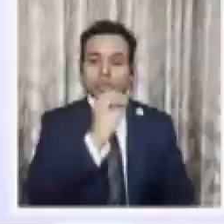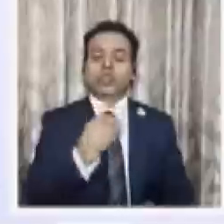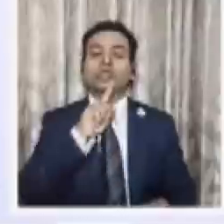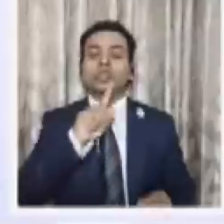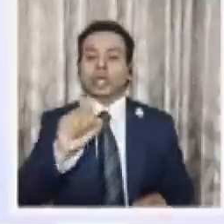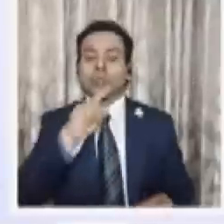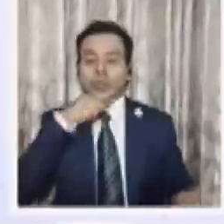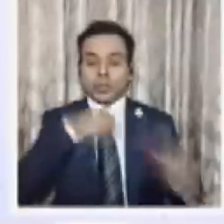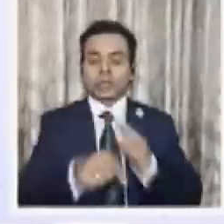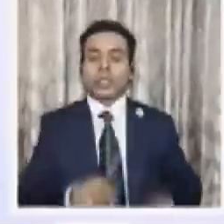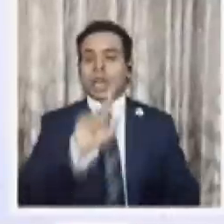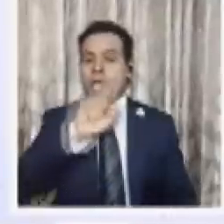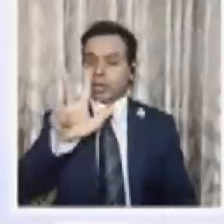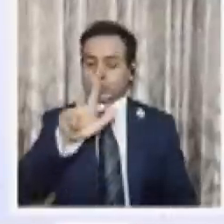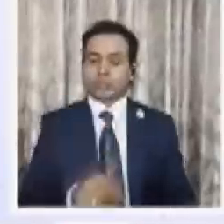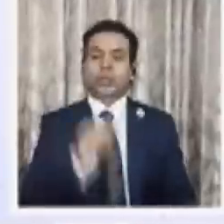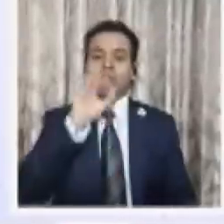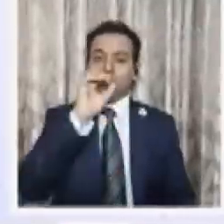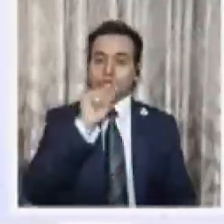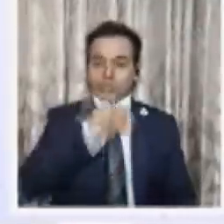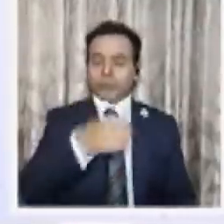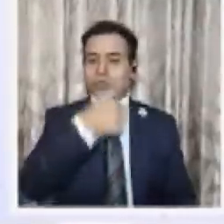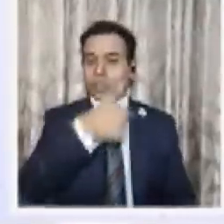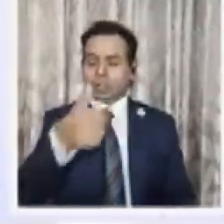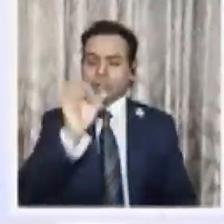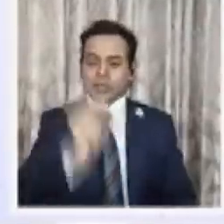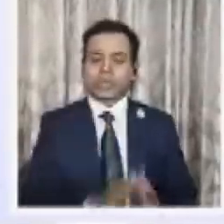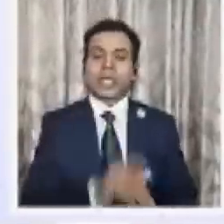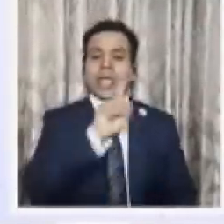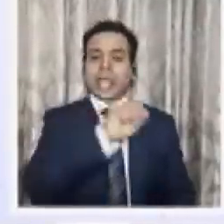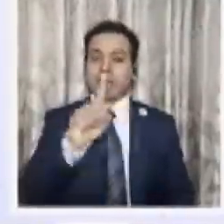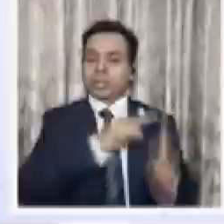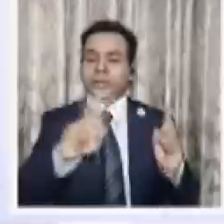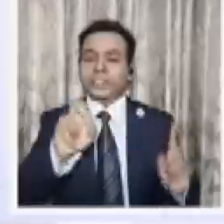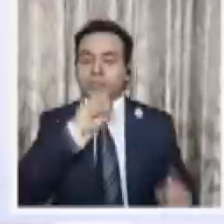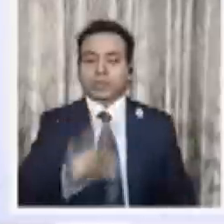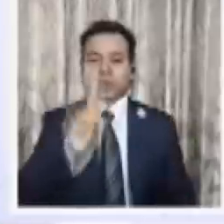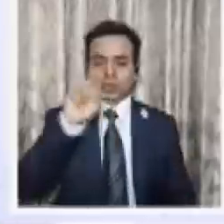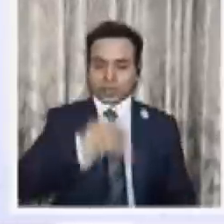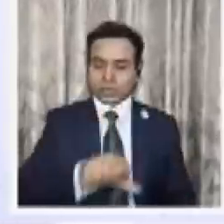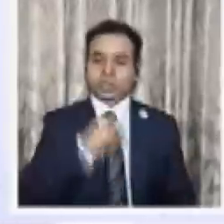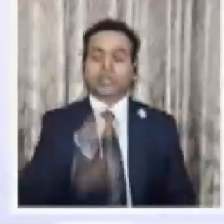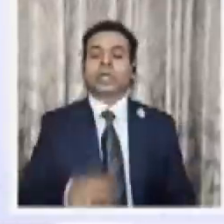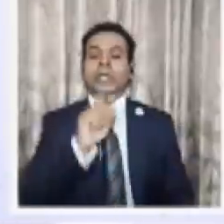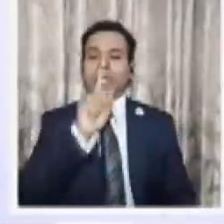এ পর্যন্ত যারা মৃত্যুবরণ করেছেন তাদের বয়স বিভাজনে 0 থেকে 10 বছরের